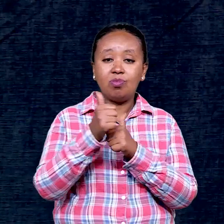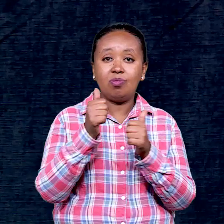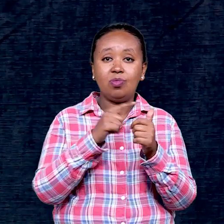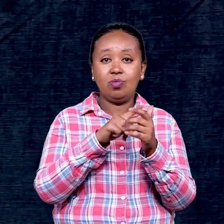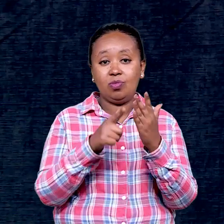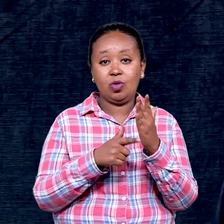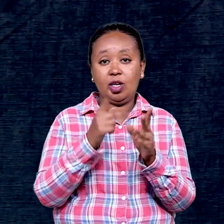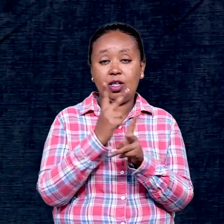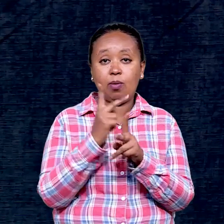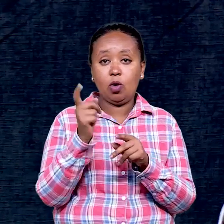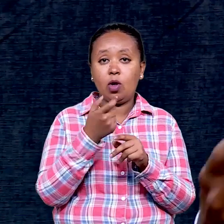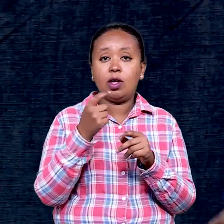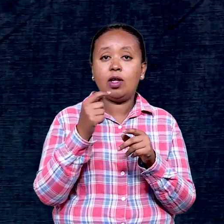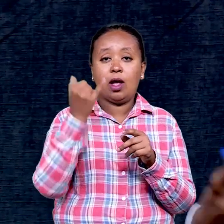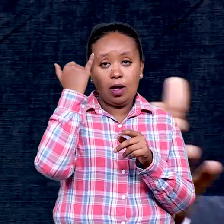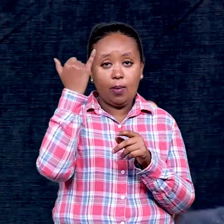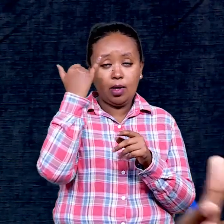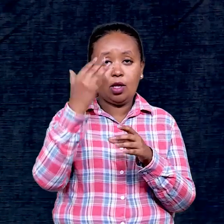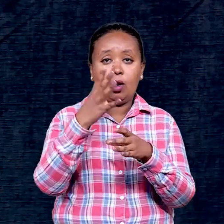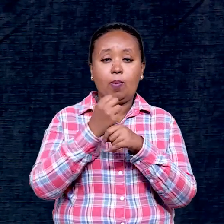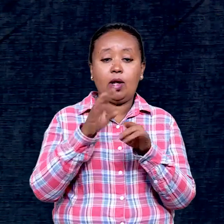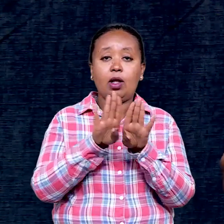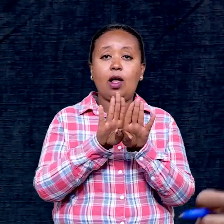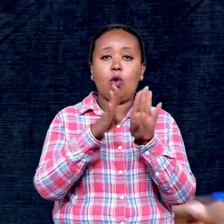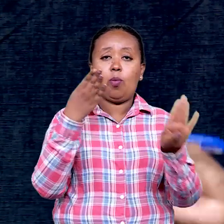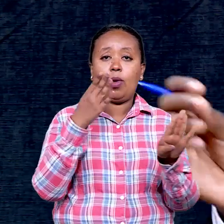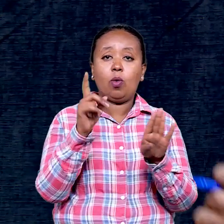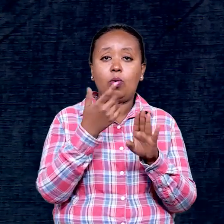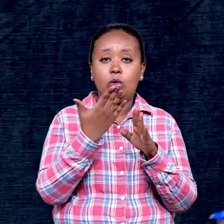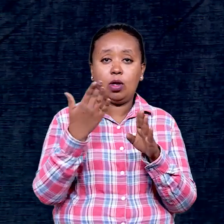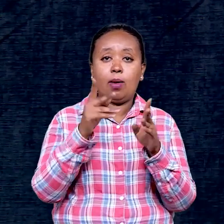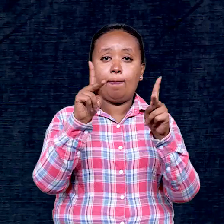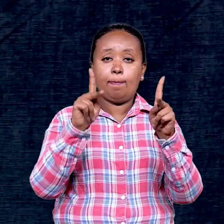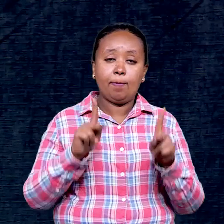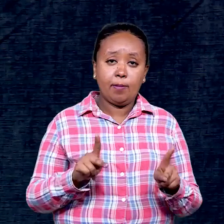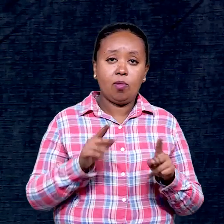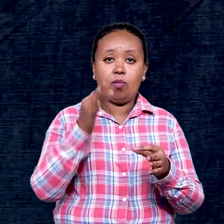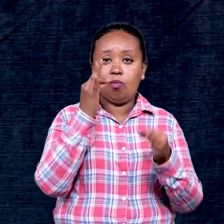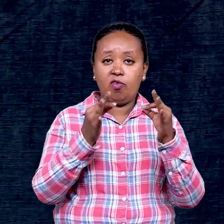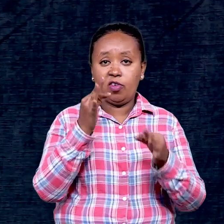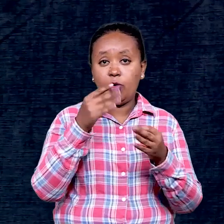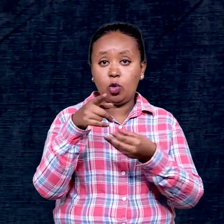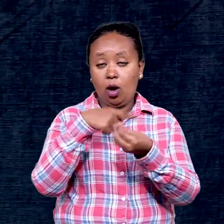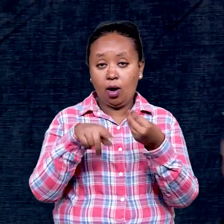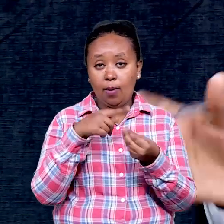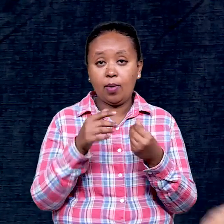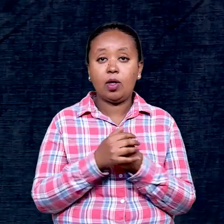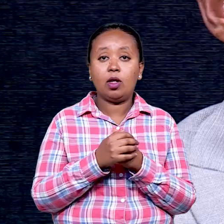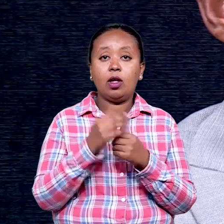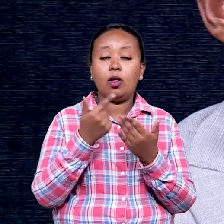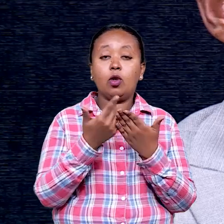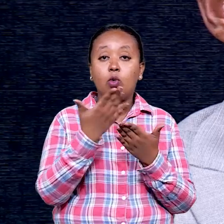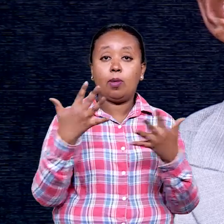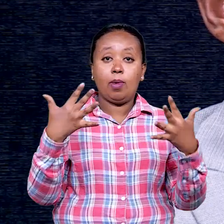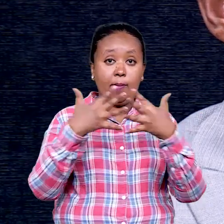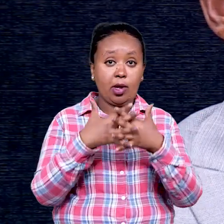እንደተጠበቀ ሆኖ ግን ግብአቶችን ለመቀበል ኦፕን የመሆኑ ጉዳይ አሁንም ቢሆን በፓርላማውም በፍርድ ቤቶችም አካባቢ ይህንን ጉዳይ